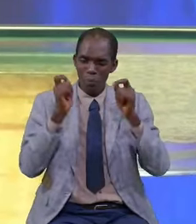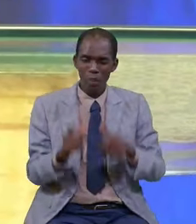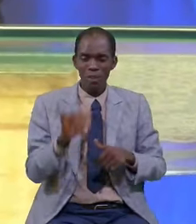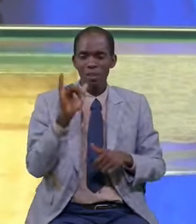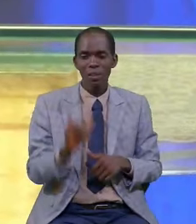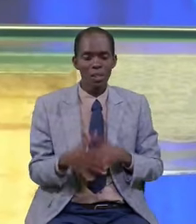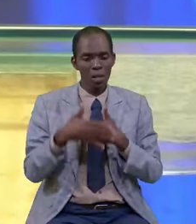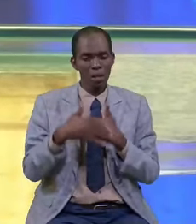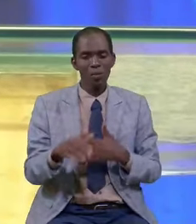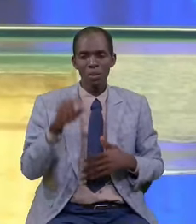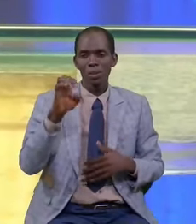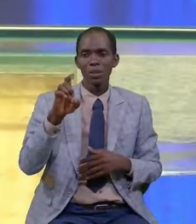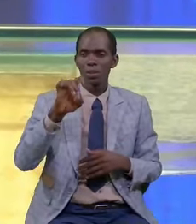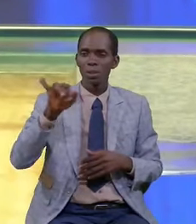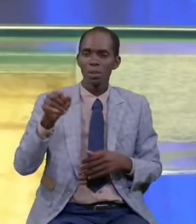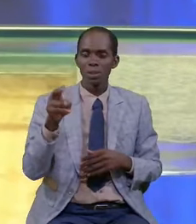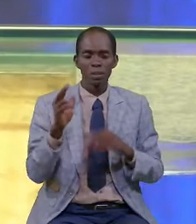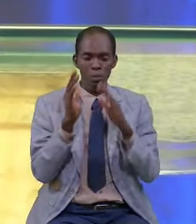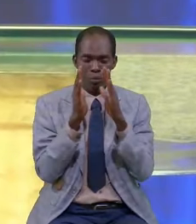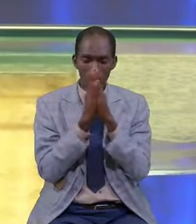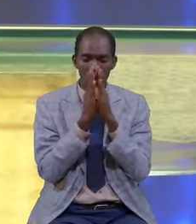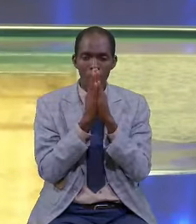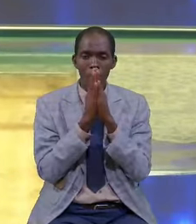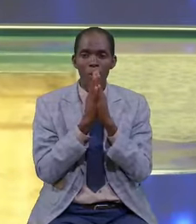Aussitôt après la prière d'Élie.